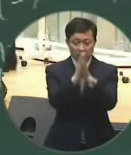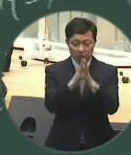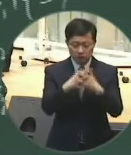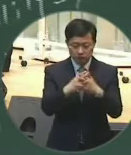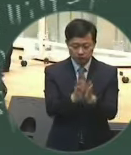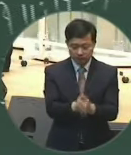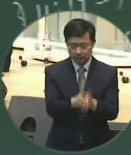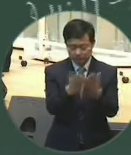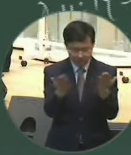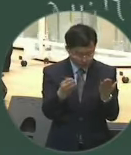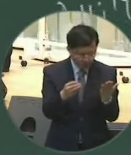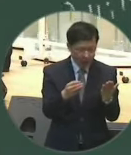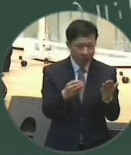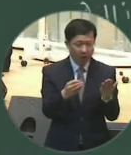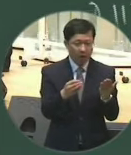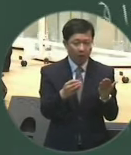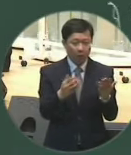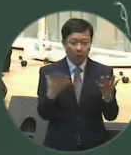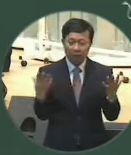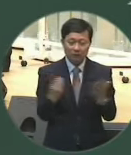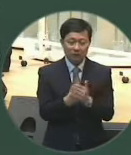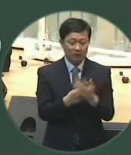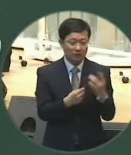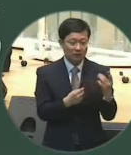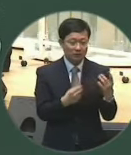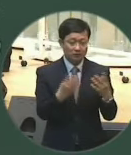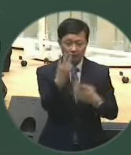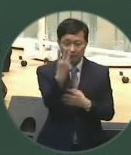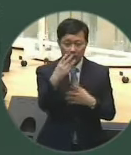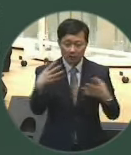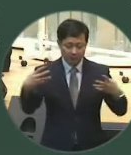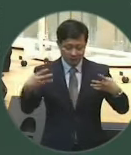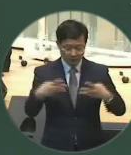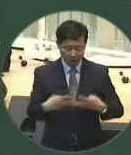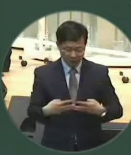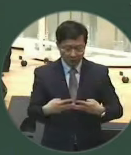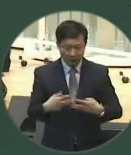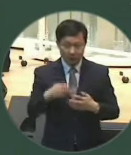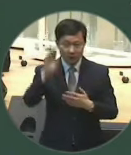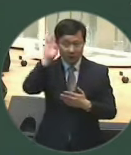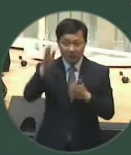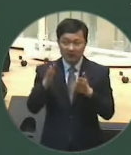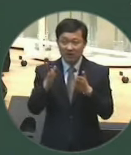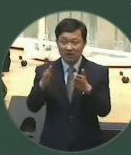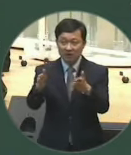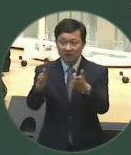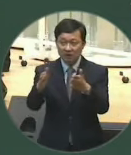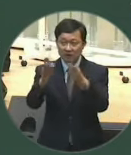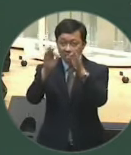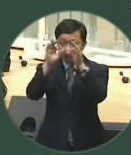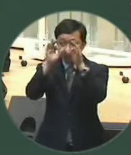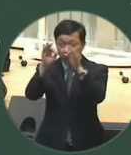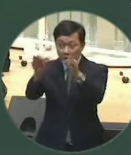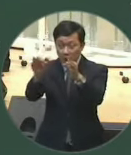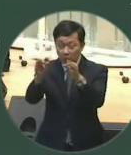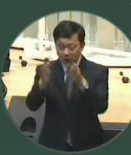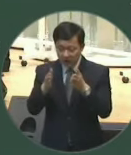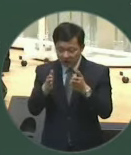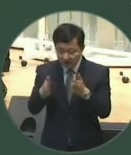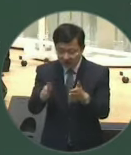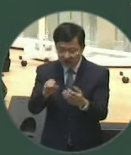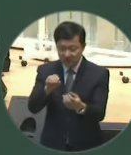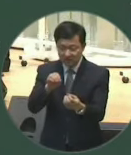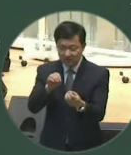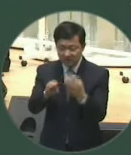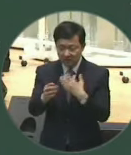딱 보세요. Then you open up the prayer journal. 이렇게 내가 가야 되는 길들이 보이는 게 아니고 길들이 응답으로 와